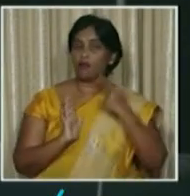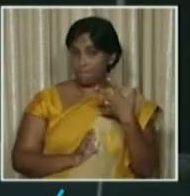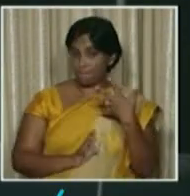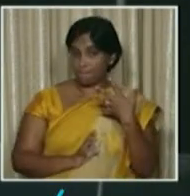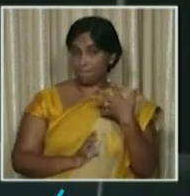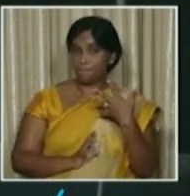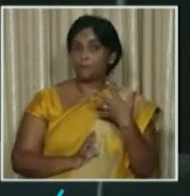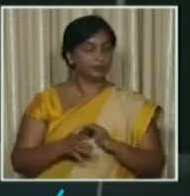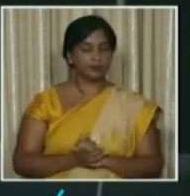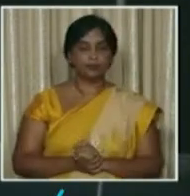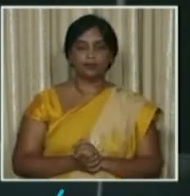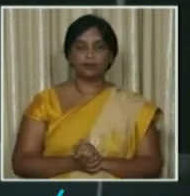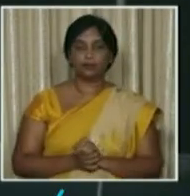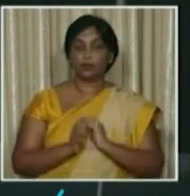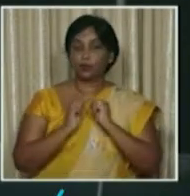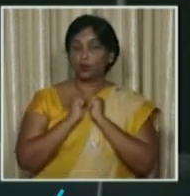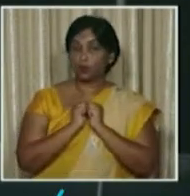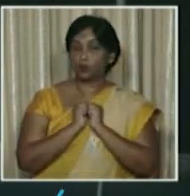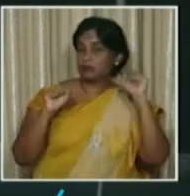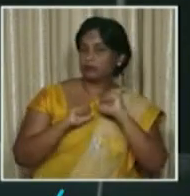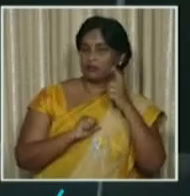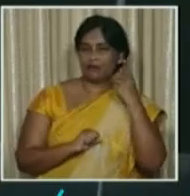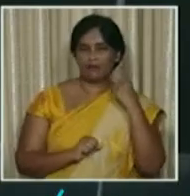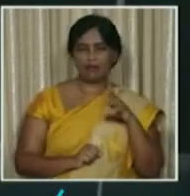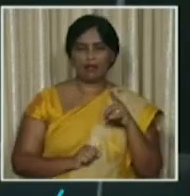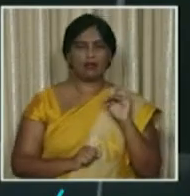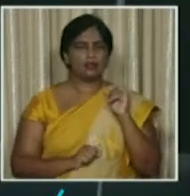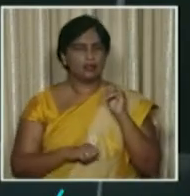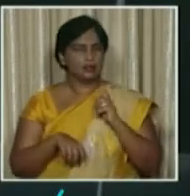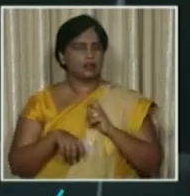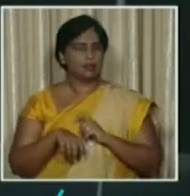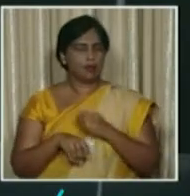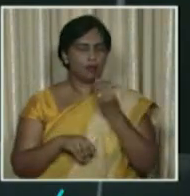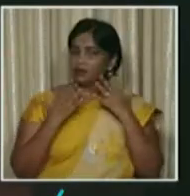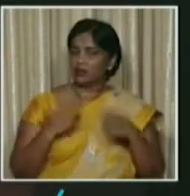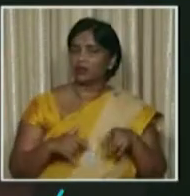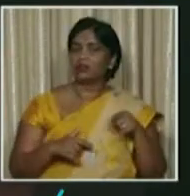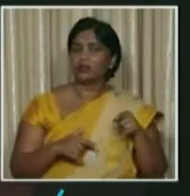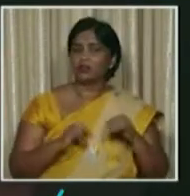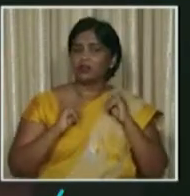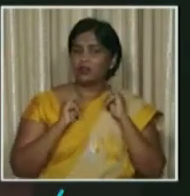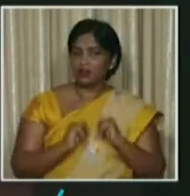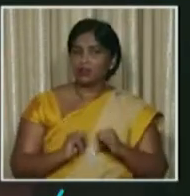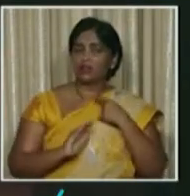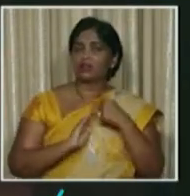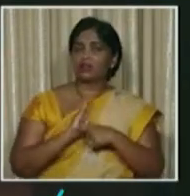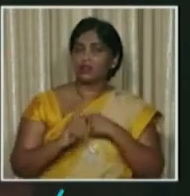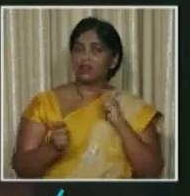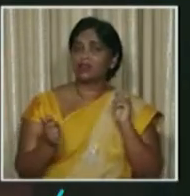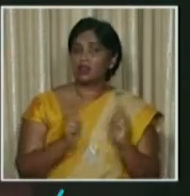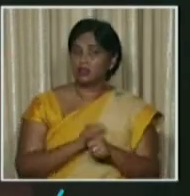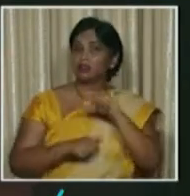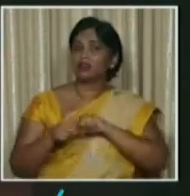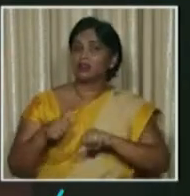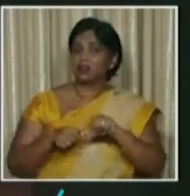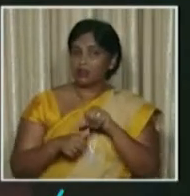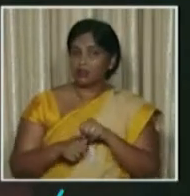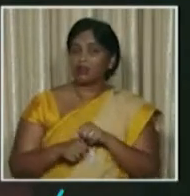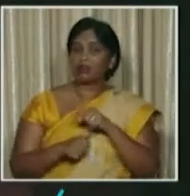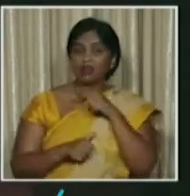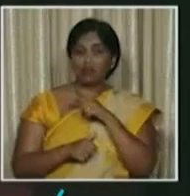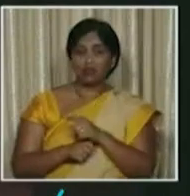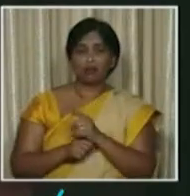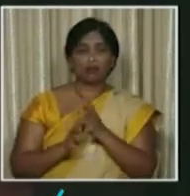ශිෂ්‍යත්ව අපි තිබ්බා. වෘත්තීය ක්‍රියාමාර්ග නිසා සමහර අවස්ථාවල වේ ප්‍රමාදයන් ඇති වුණා. දූෂිත ශ්‍රී ලංකා ක්‍රිකට් ආයතනයේ තියෙන